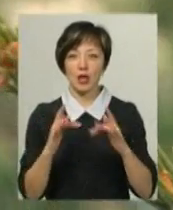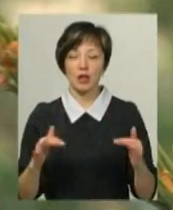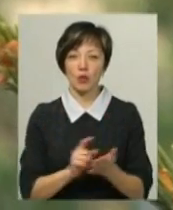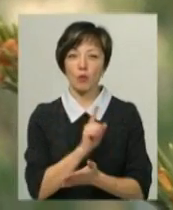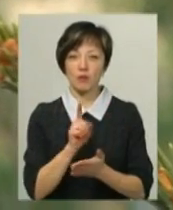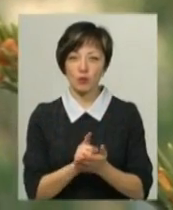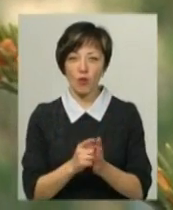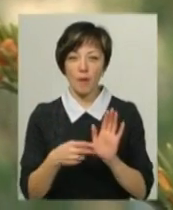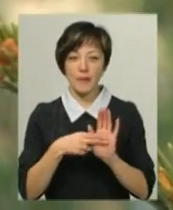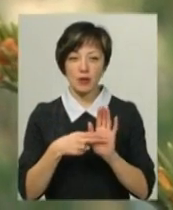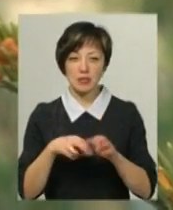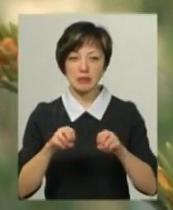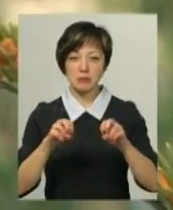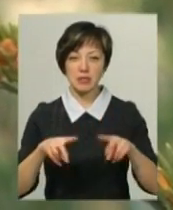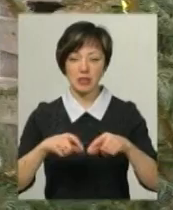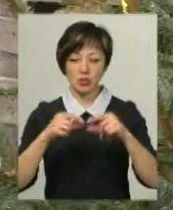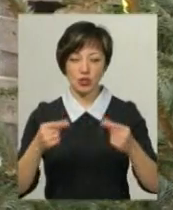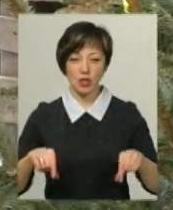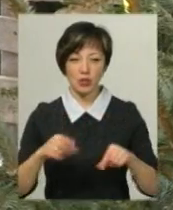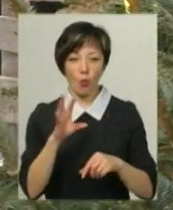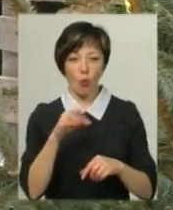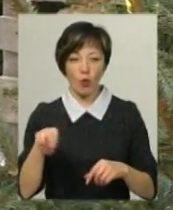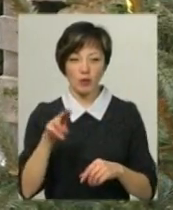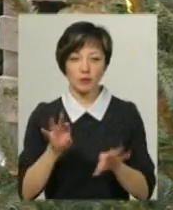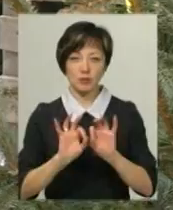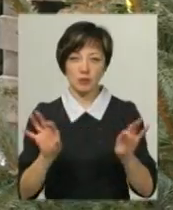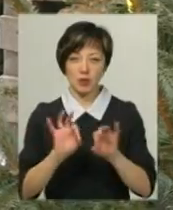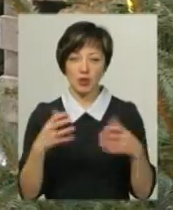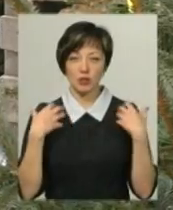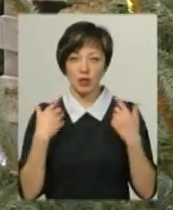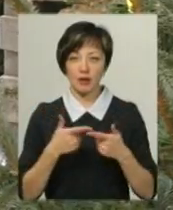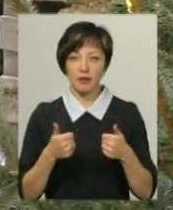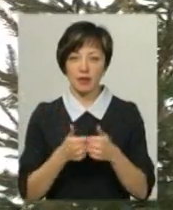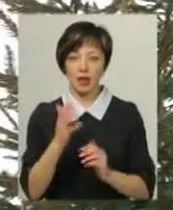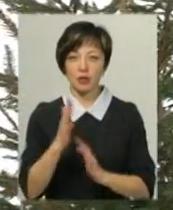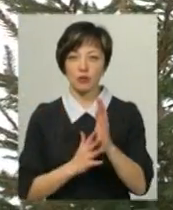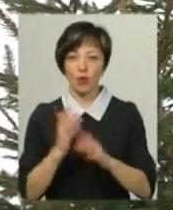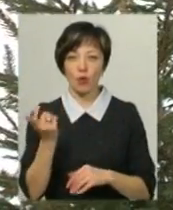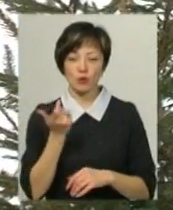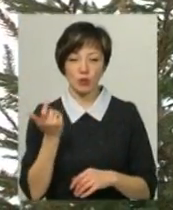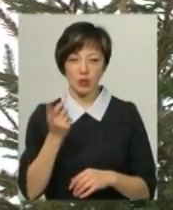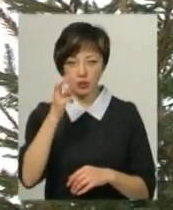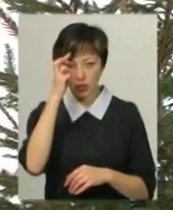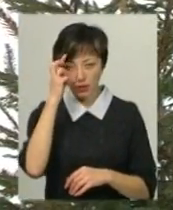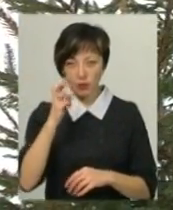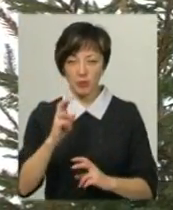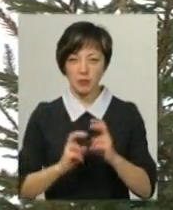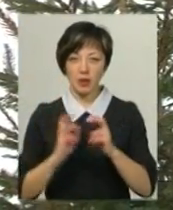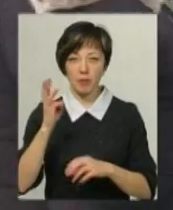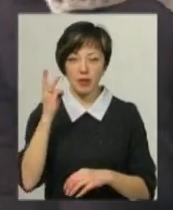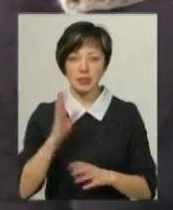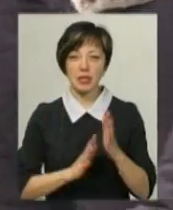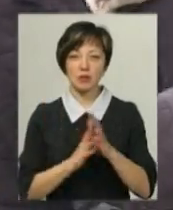обов'язково маркуються спеціальними стрічками зі штрих-кодом. Про це розповідає начальник відділу лісового господарства Державного підприємства